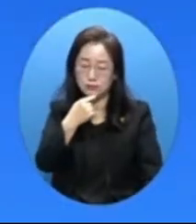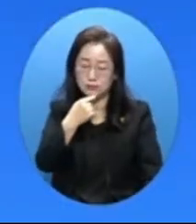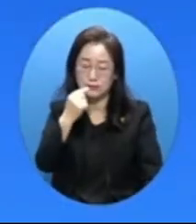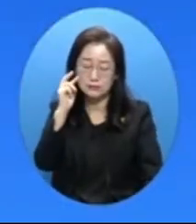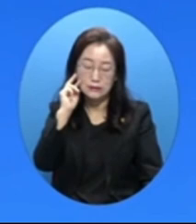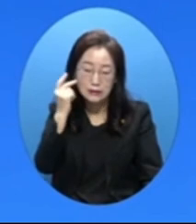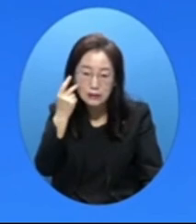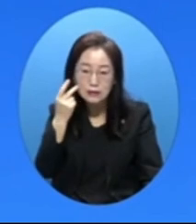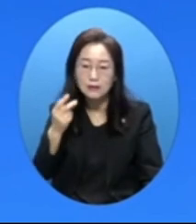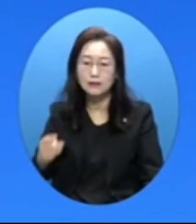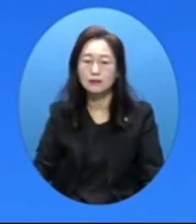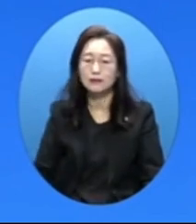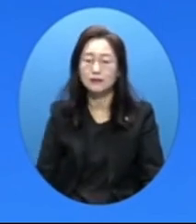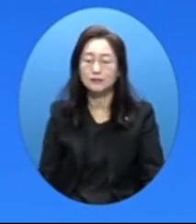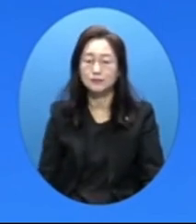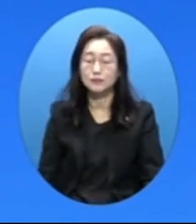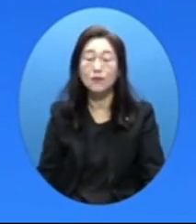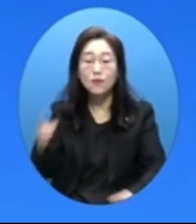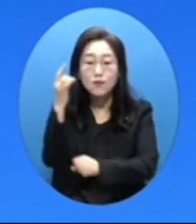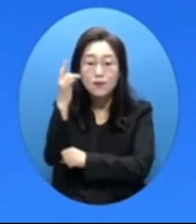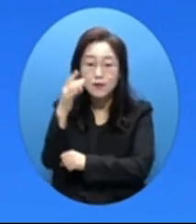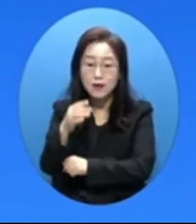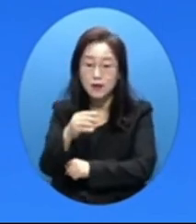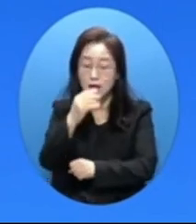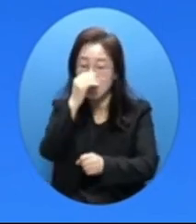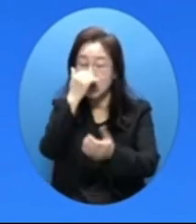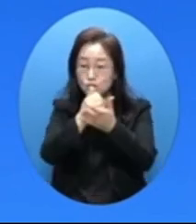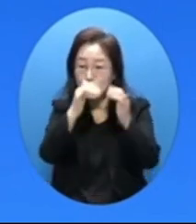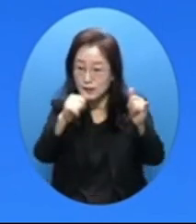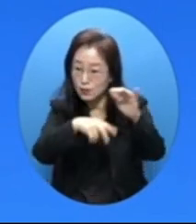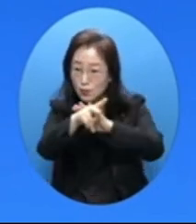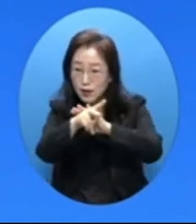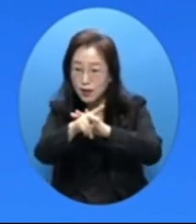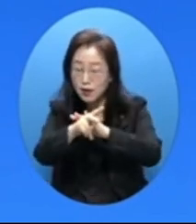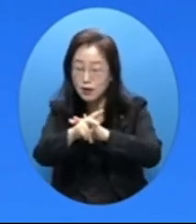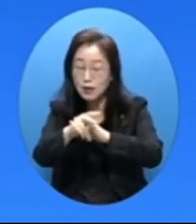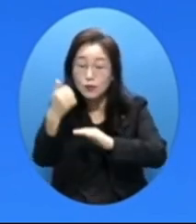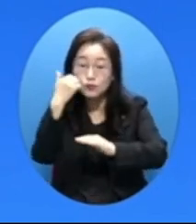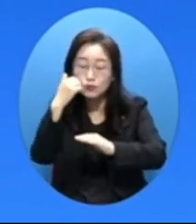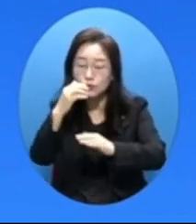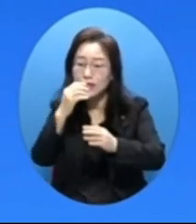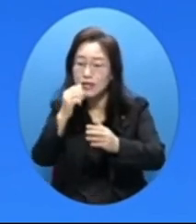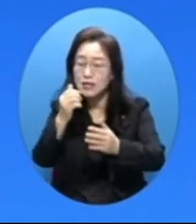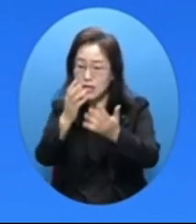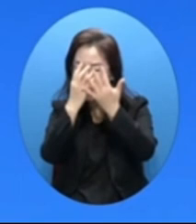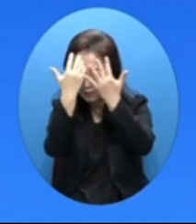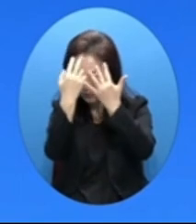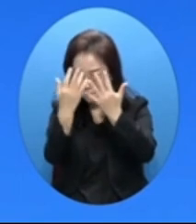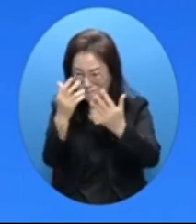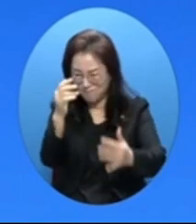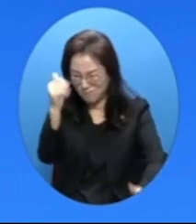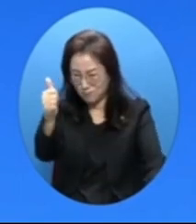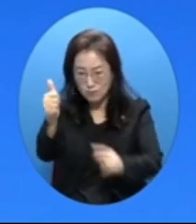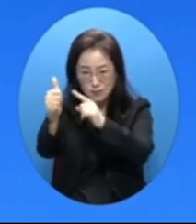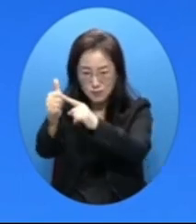착각을 했습니다 당시 죄수들과 도망가면 간섭할 대신 사양을 당했습니다 그래서